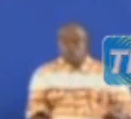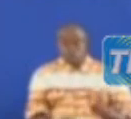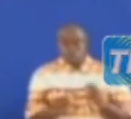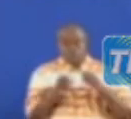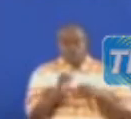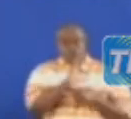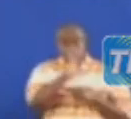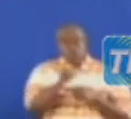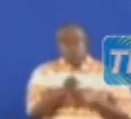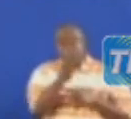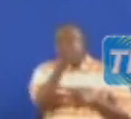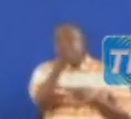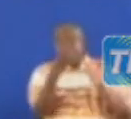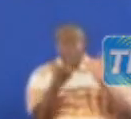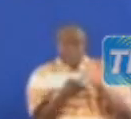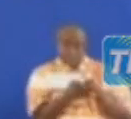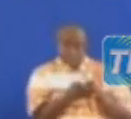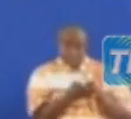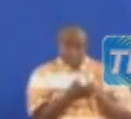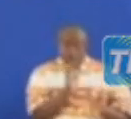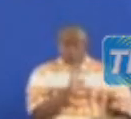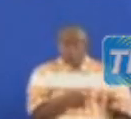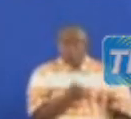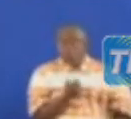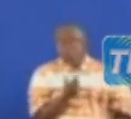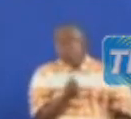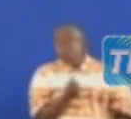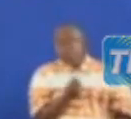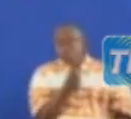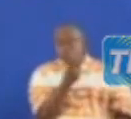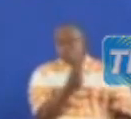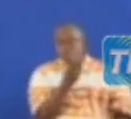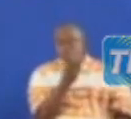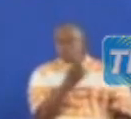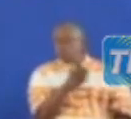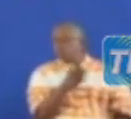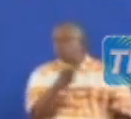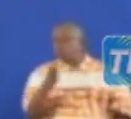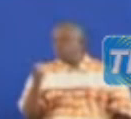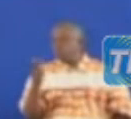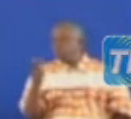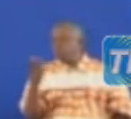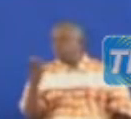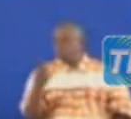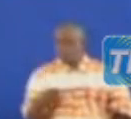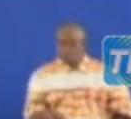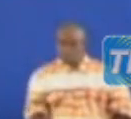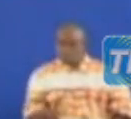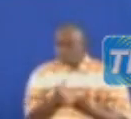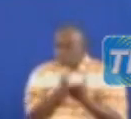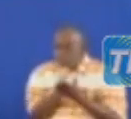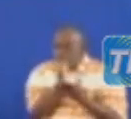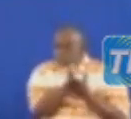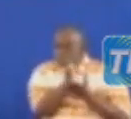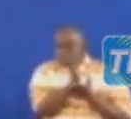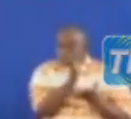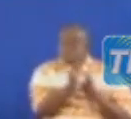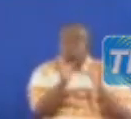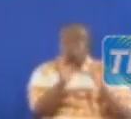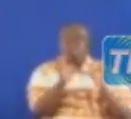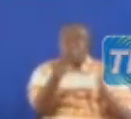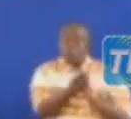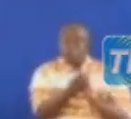mafungu yote 28 kwa mwaka wa fedha wa 2023-2024 na kuyapitisha kwa kauli